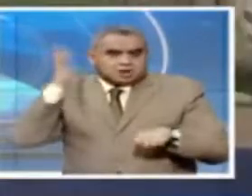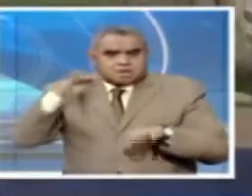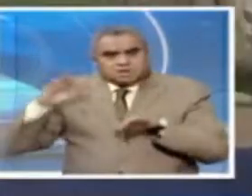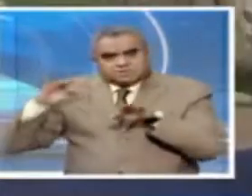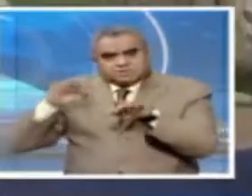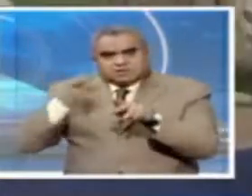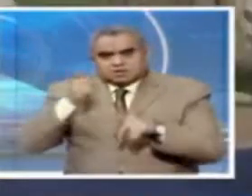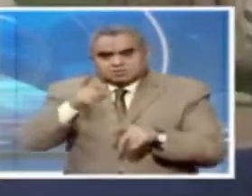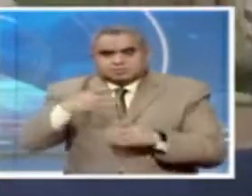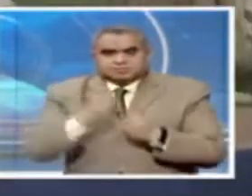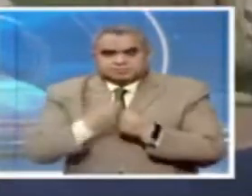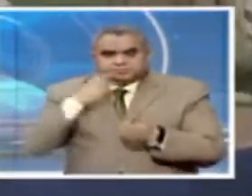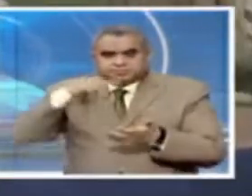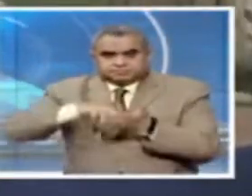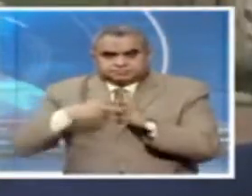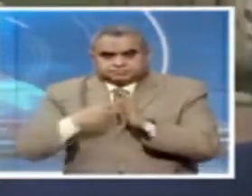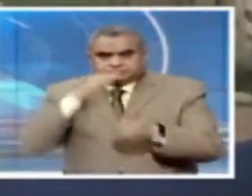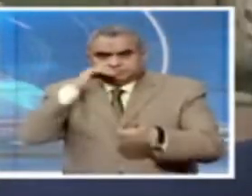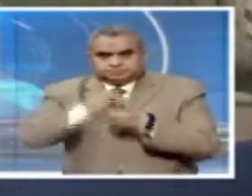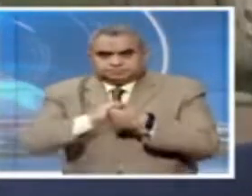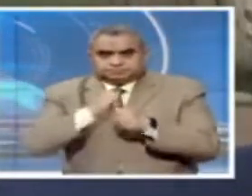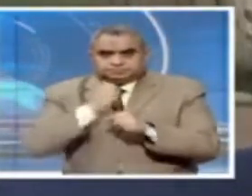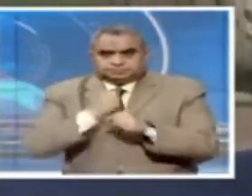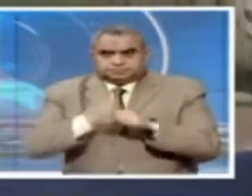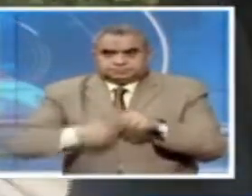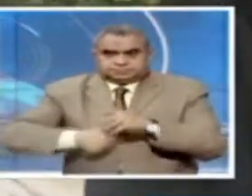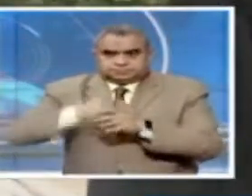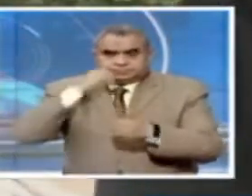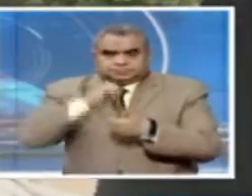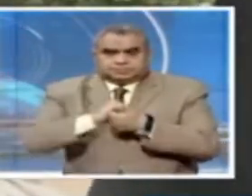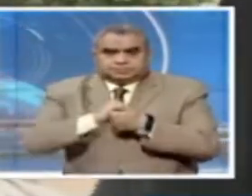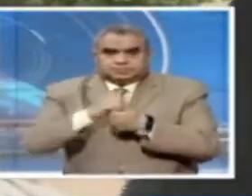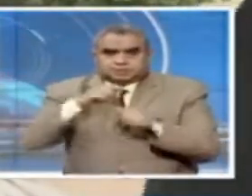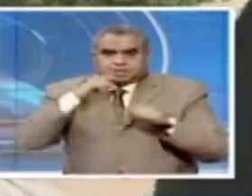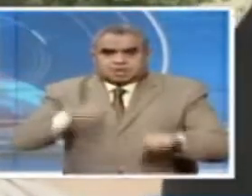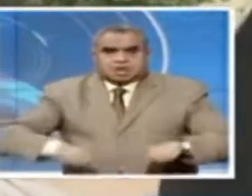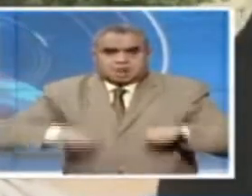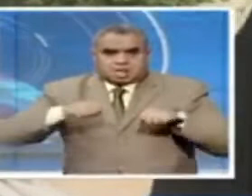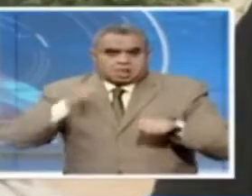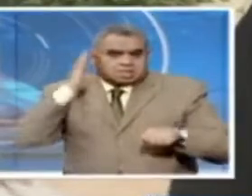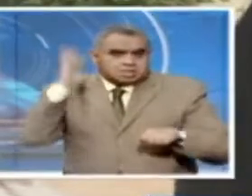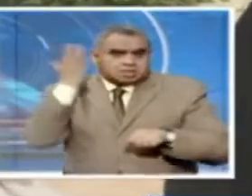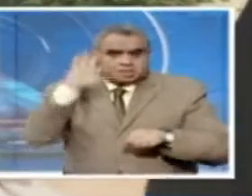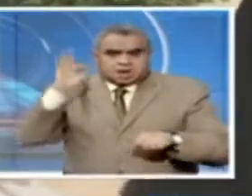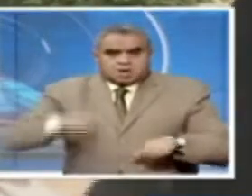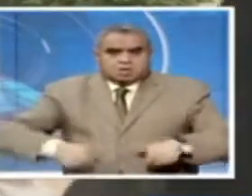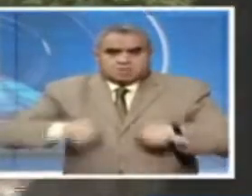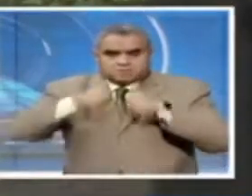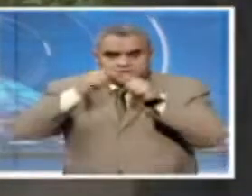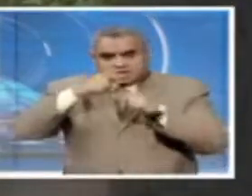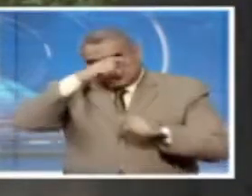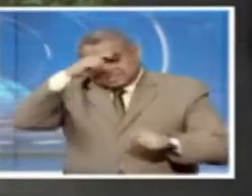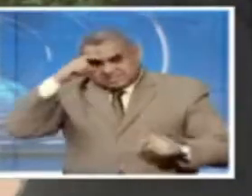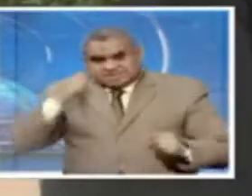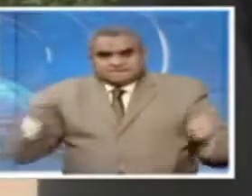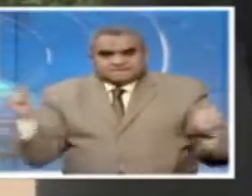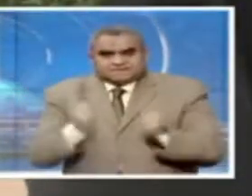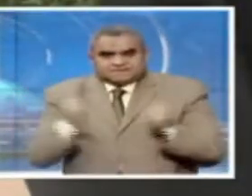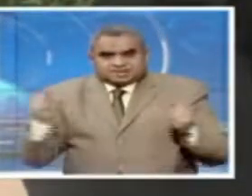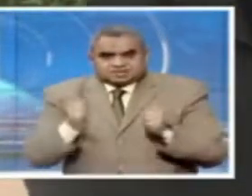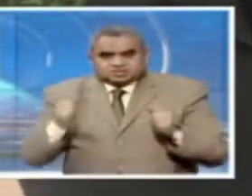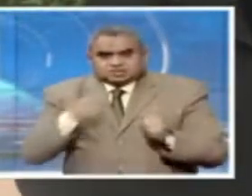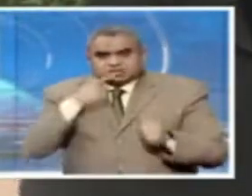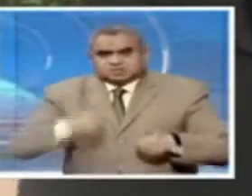طول. الحدائق اللي هي الجناين والمية حاجة جميلة جدا يعني. القناطر يعني معروفة، حتى لو في الصيف في الشتاء بيبقى الجو